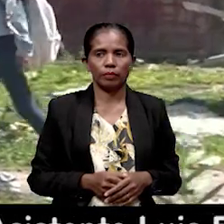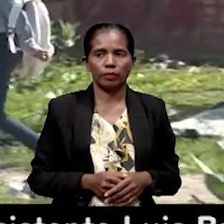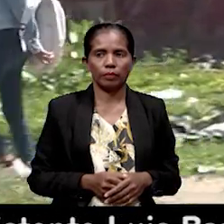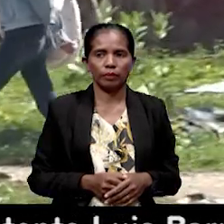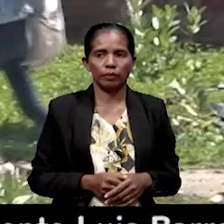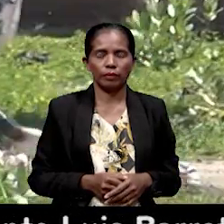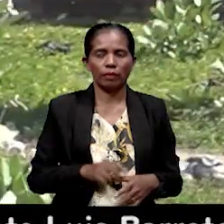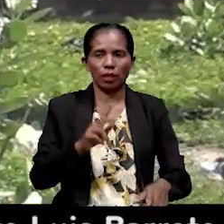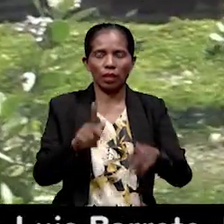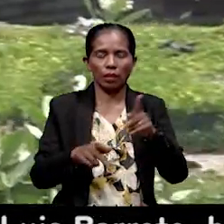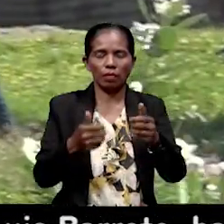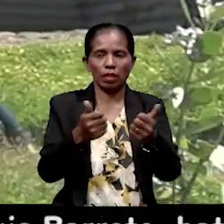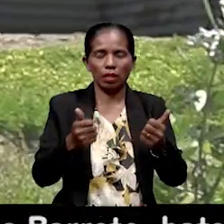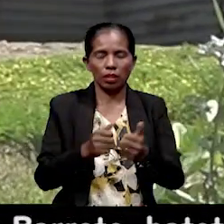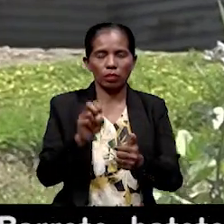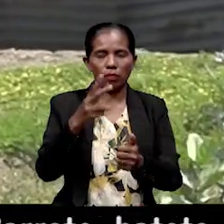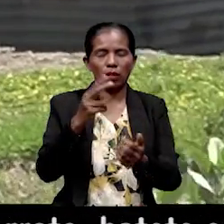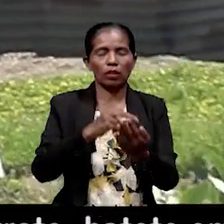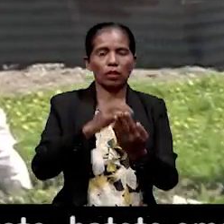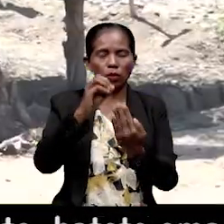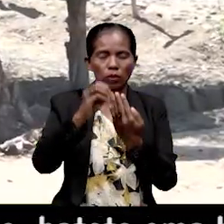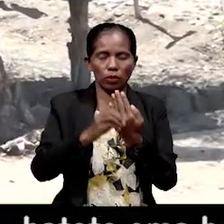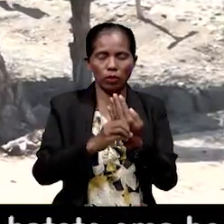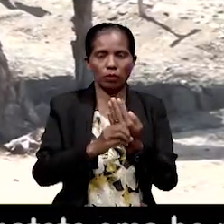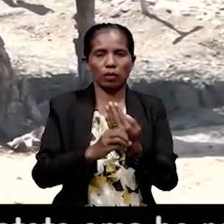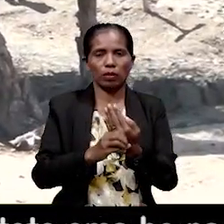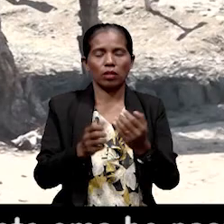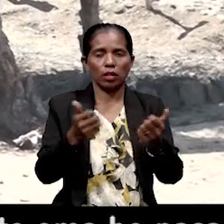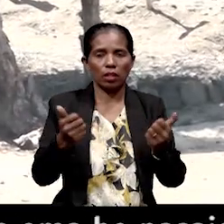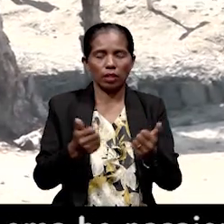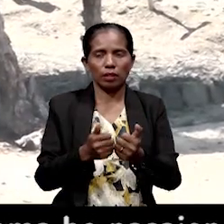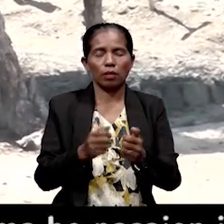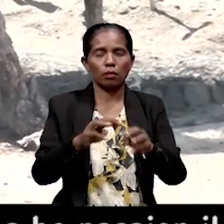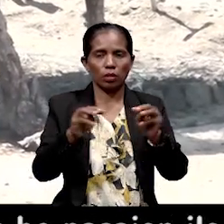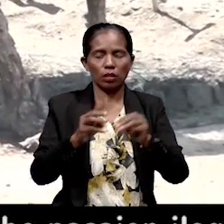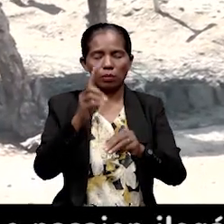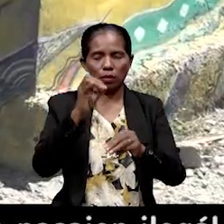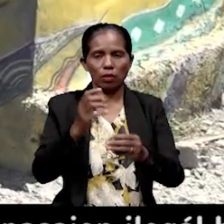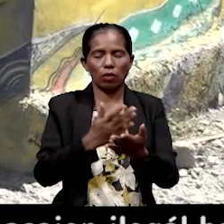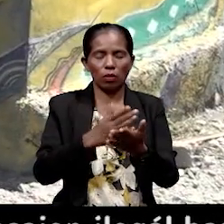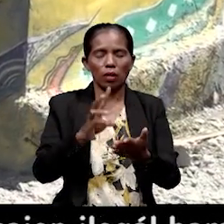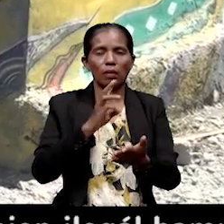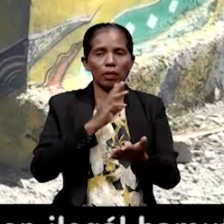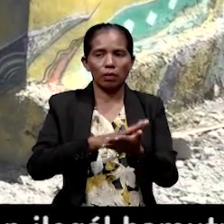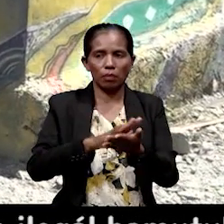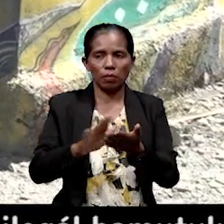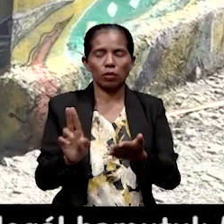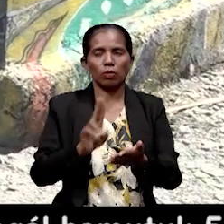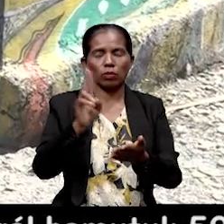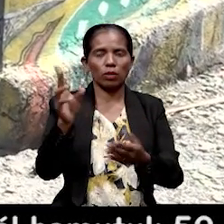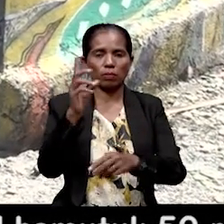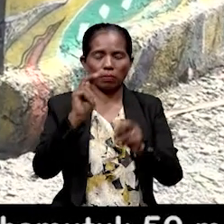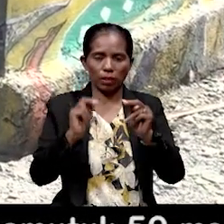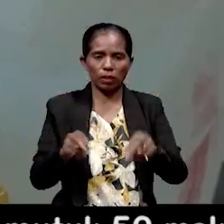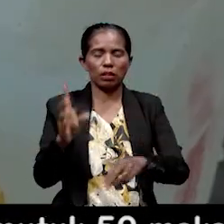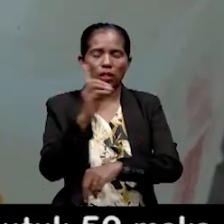Durante ne komunidade aldea 12 de outubro suku Komoro posto administrativo dongalesu munisipiu dili sosa bemos hodi usa ba nesesidade loron-loron